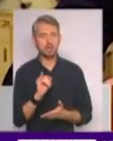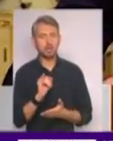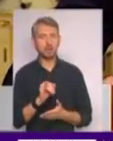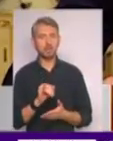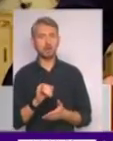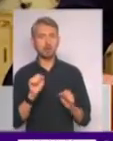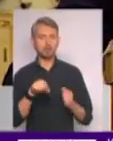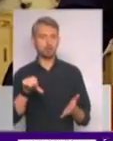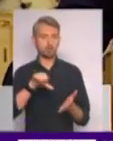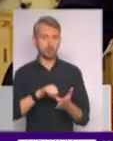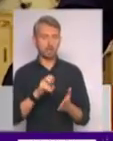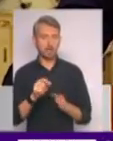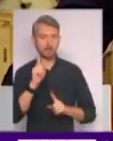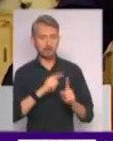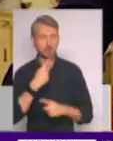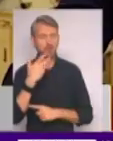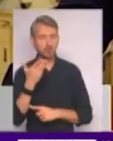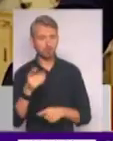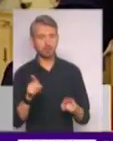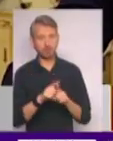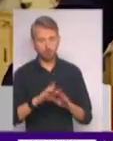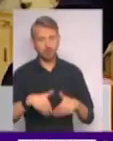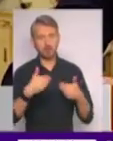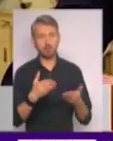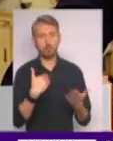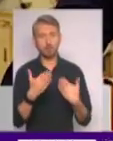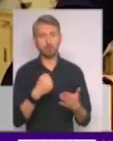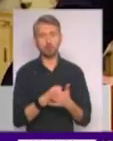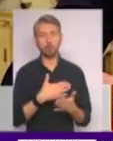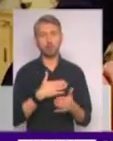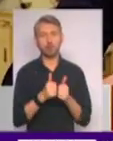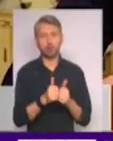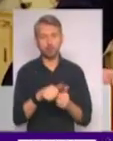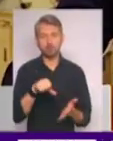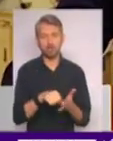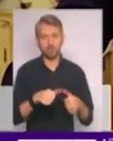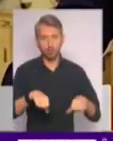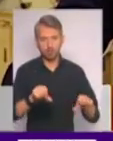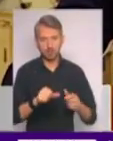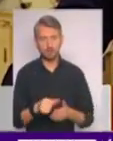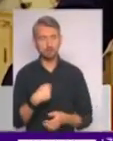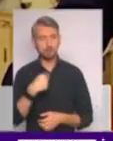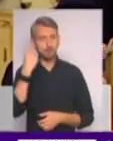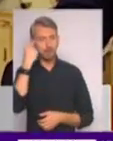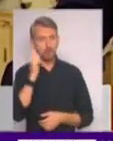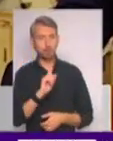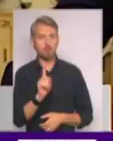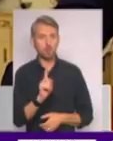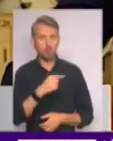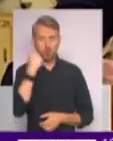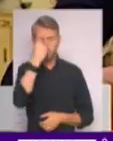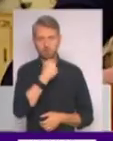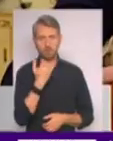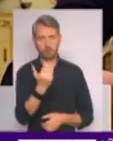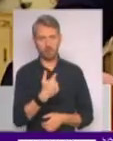бути на засіданні і виступити з такою ініціативою по відношенню до колег моїх, до членів комісії. Я думаю, що особисто вас